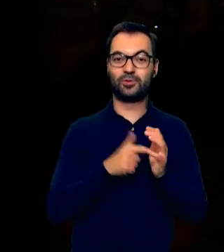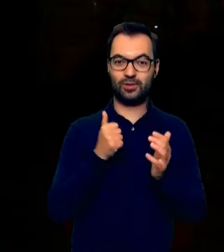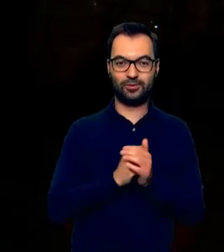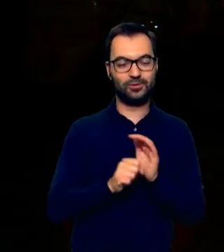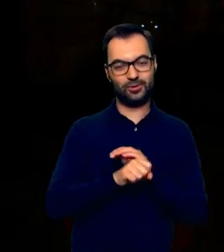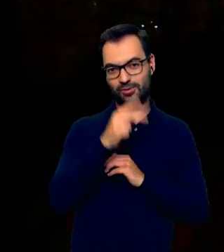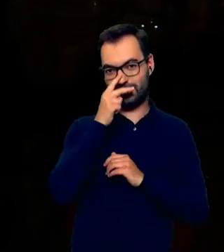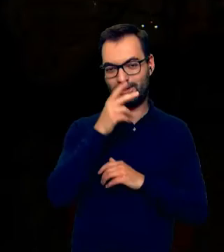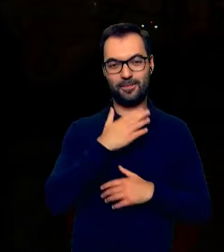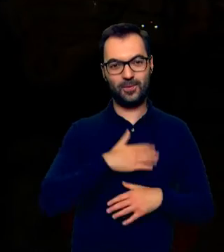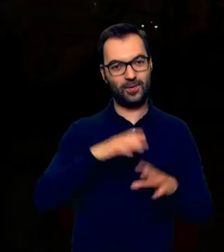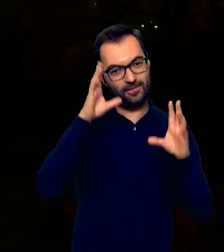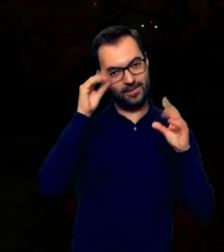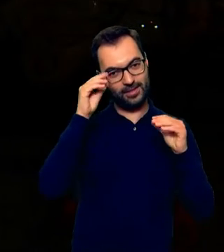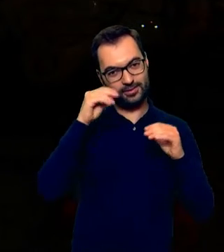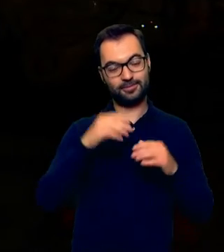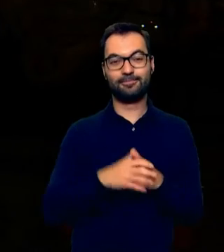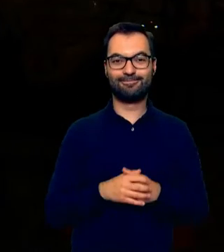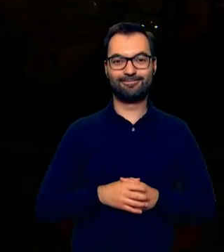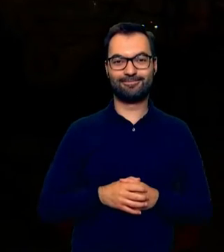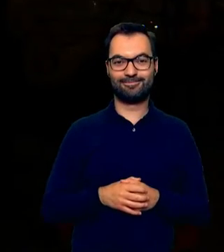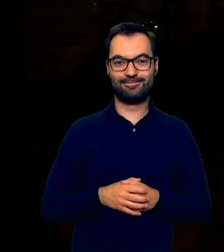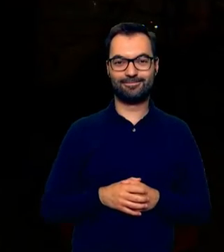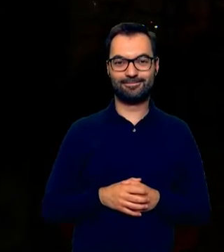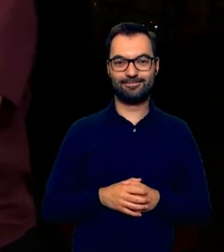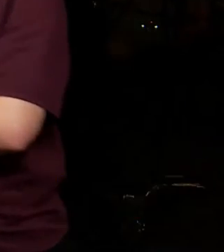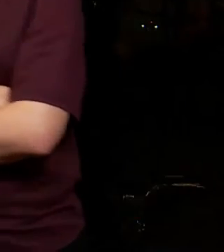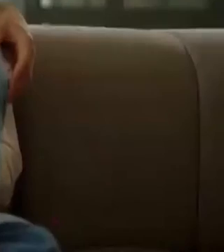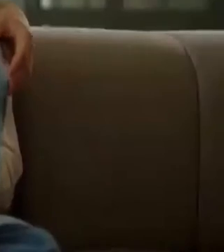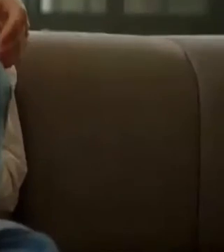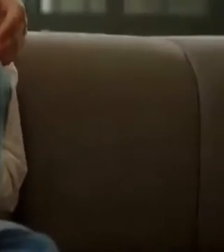ponownie. Do zobaczenia, miłego wieczoru z lekturą.